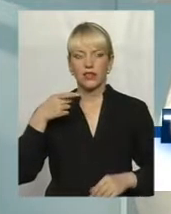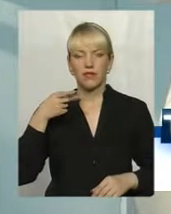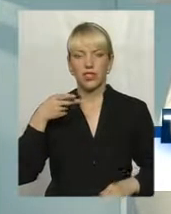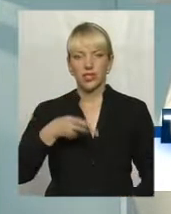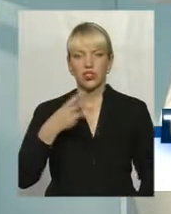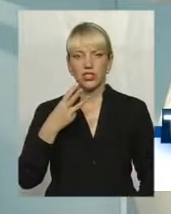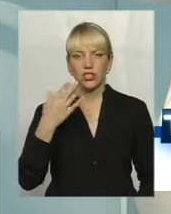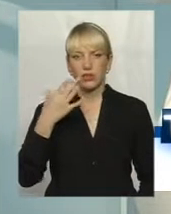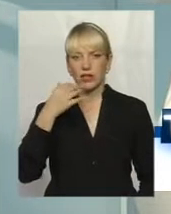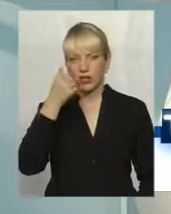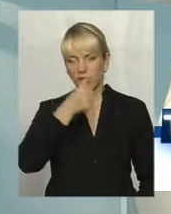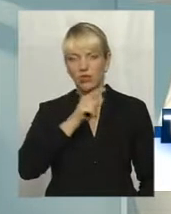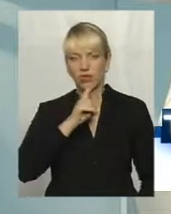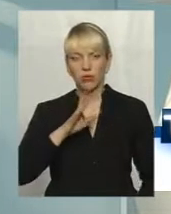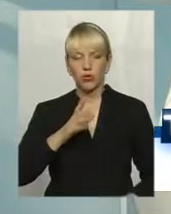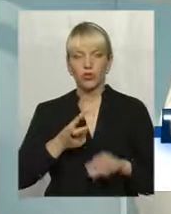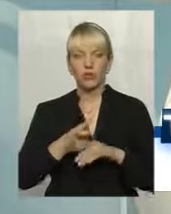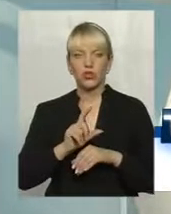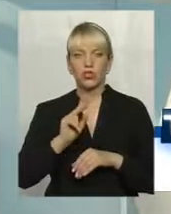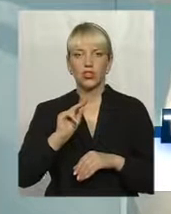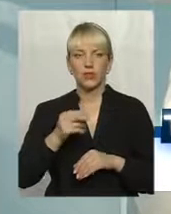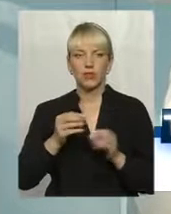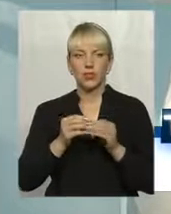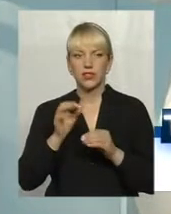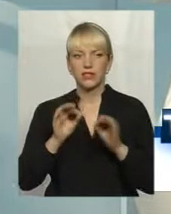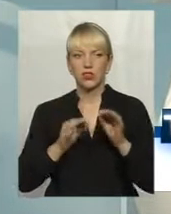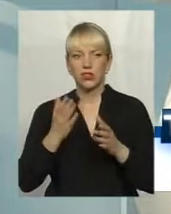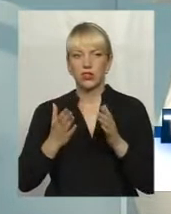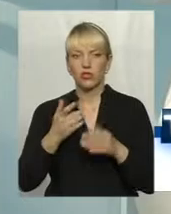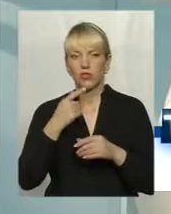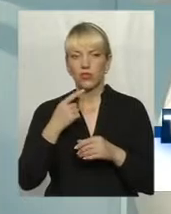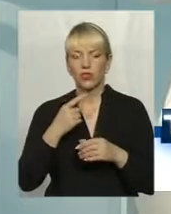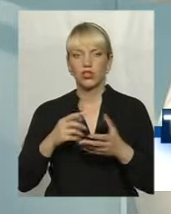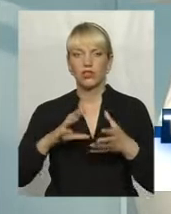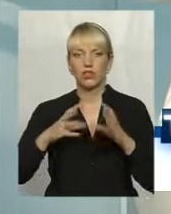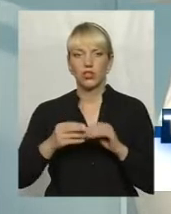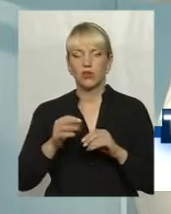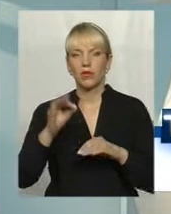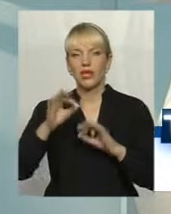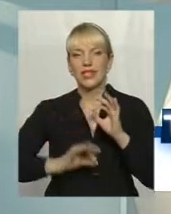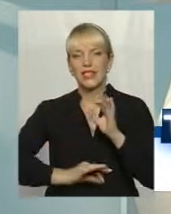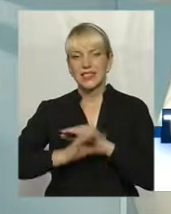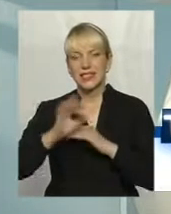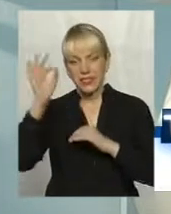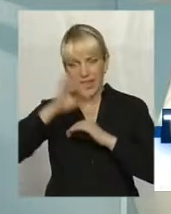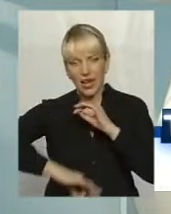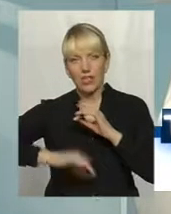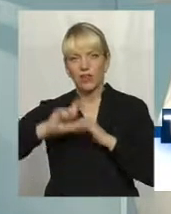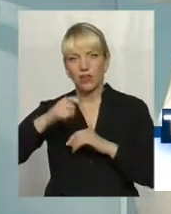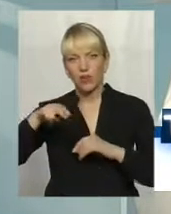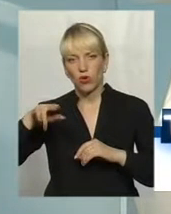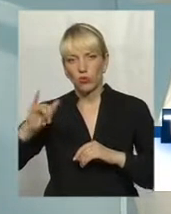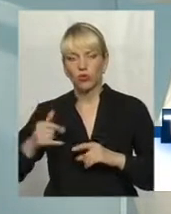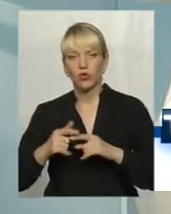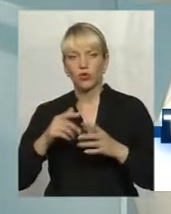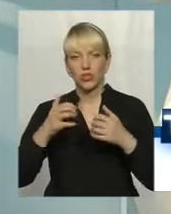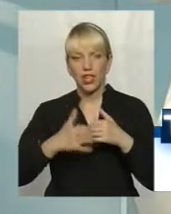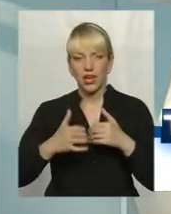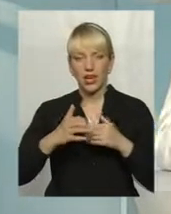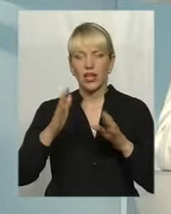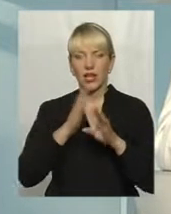буде перевершувати 10%. Тому що, якщо брати в цілому, наприклад, Західну Європу, то середня доля аграрного виробництва